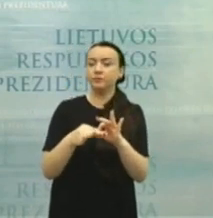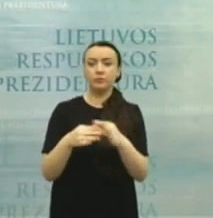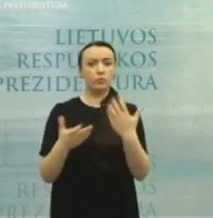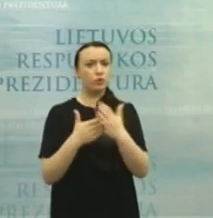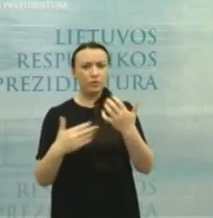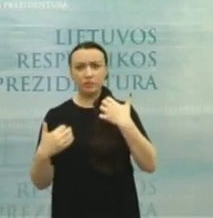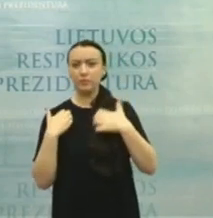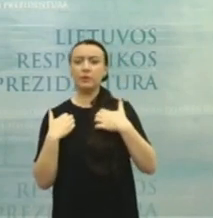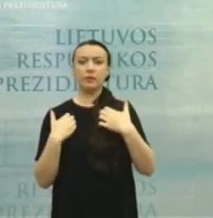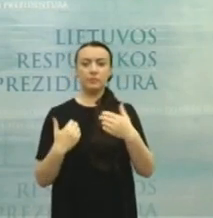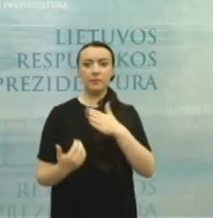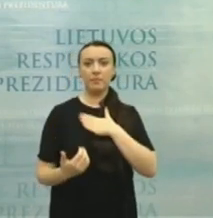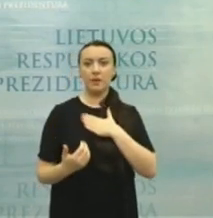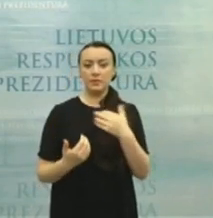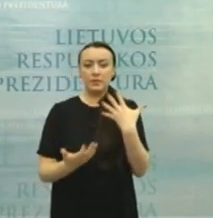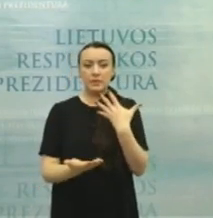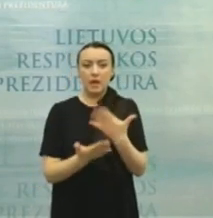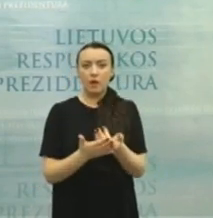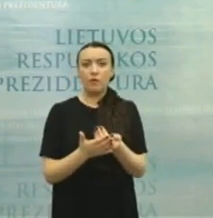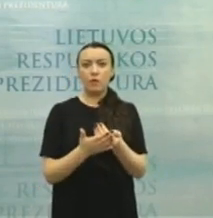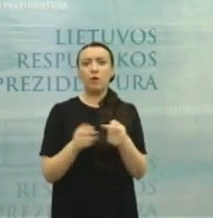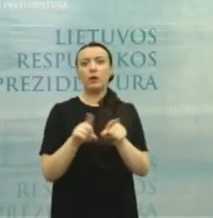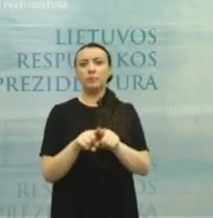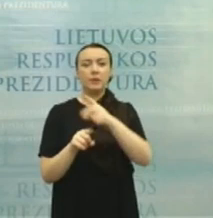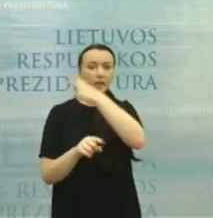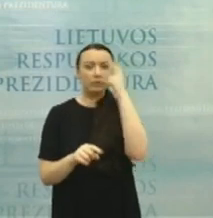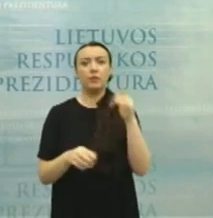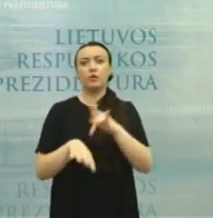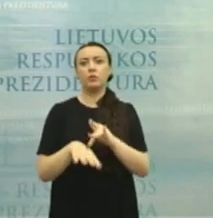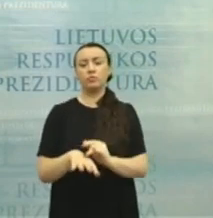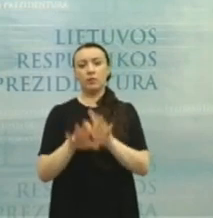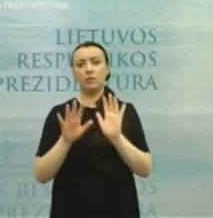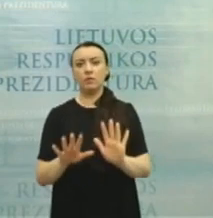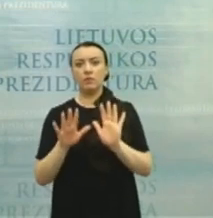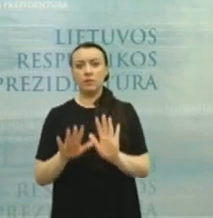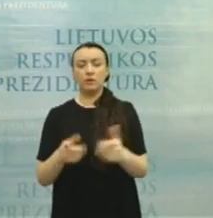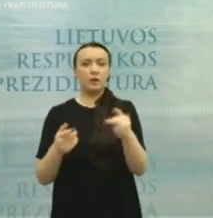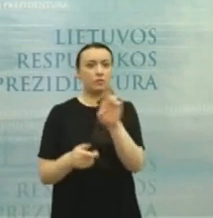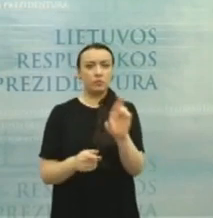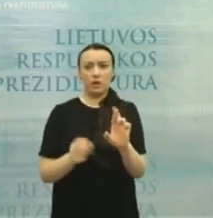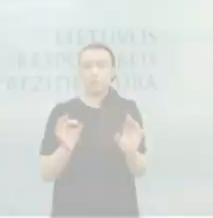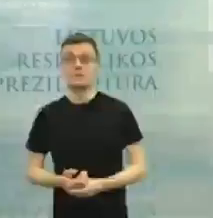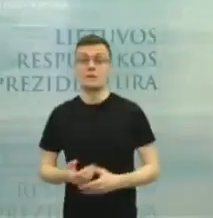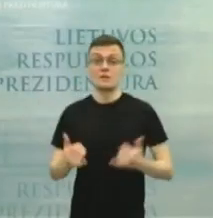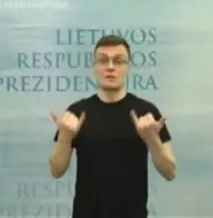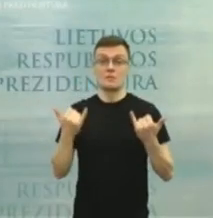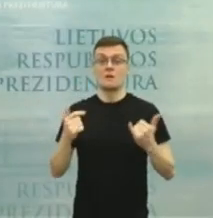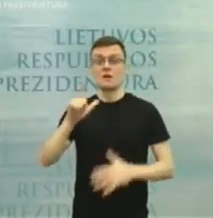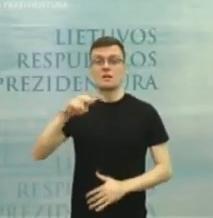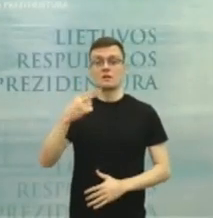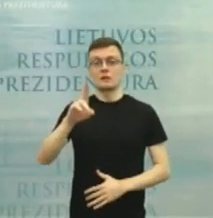tempa ir mes savo sultyse, tuose senose virdami, mes tikrai rezultato nepasieksime.